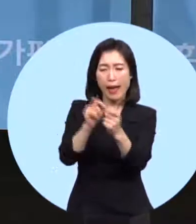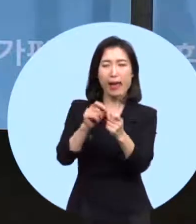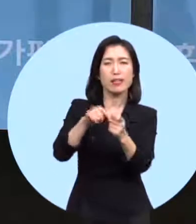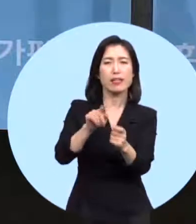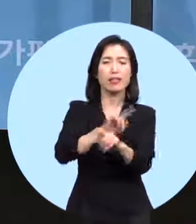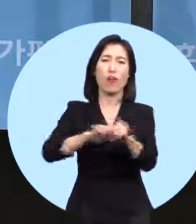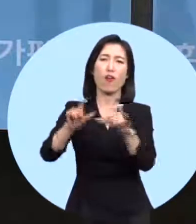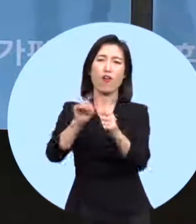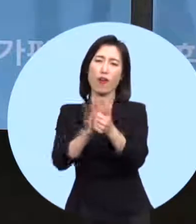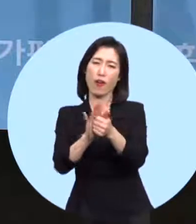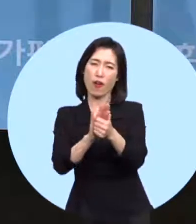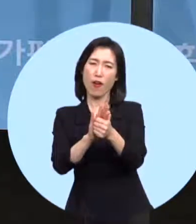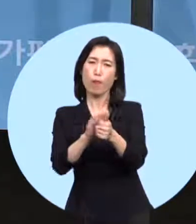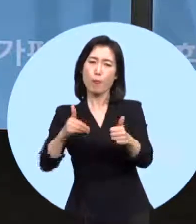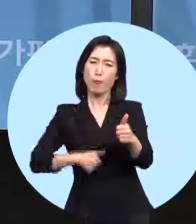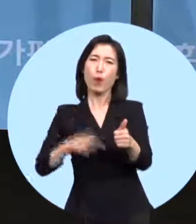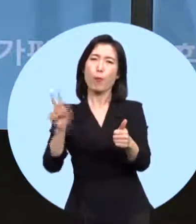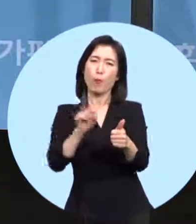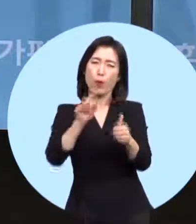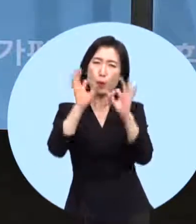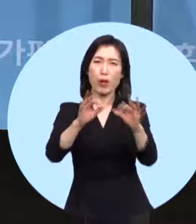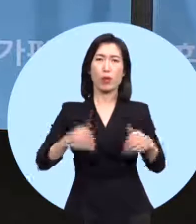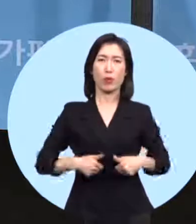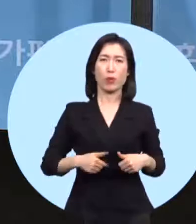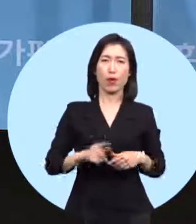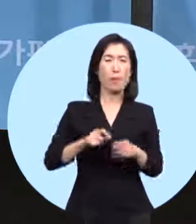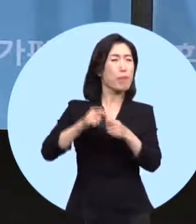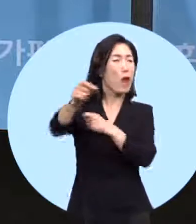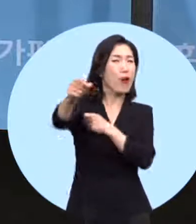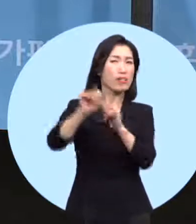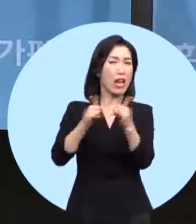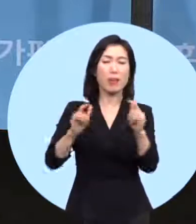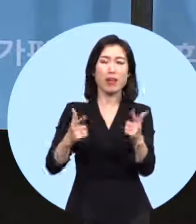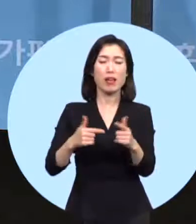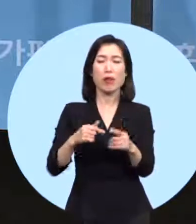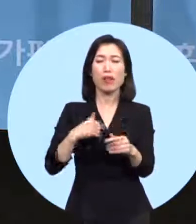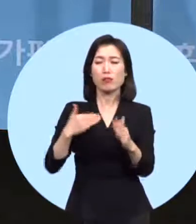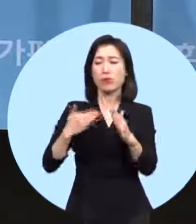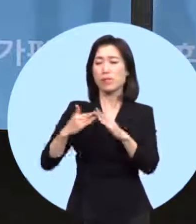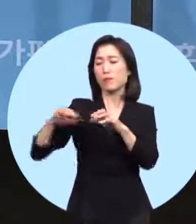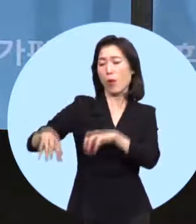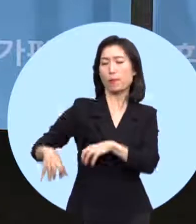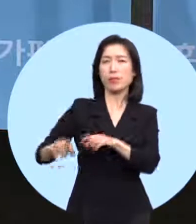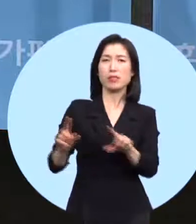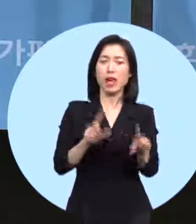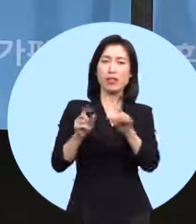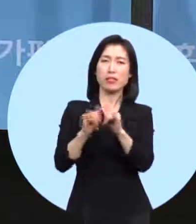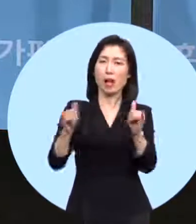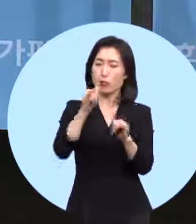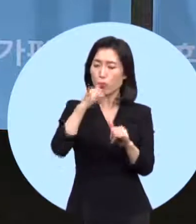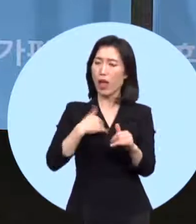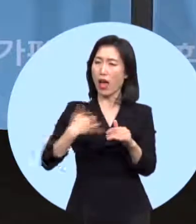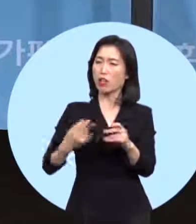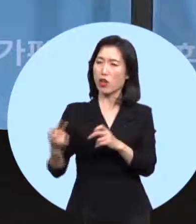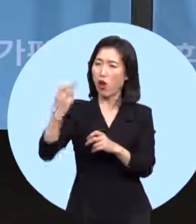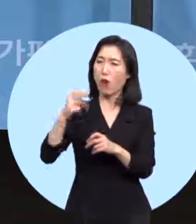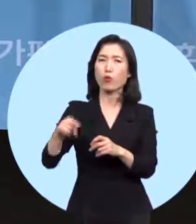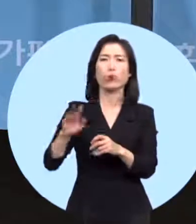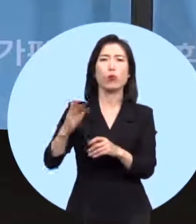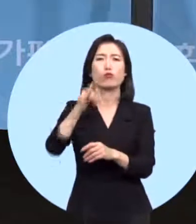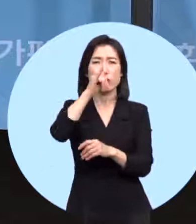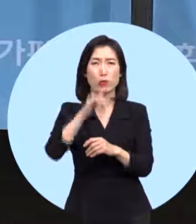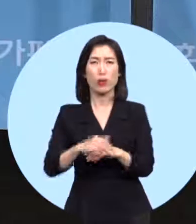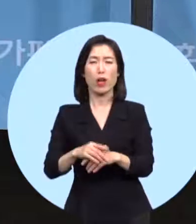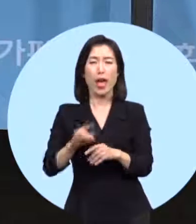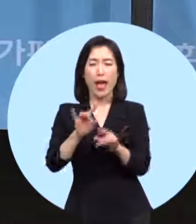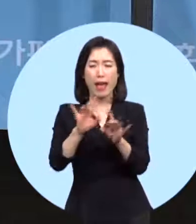사는 통장일 수도 있고요. 옆집에 사는 형일 수도 있습니다. 그런 사람들을 저희는 모두 다 학습자, 서로 교류하는